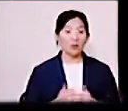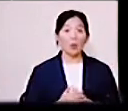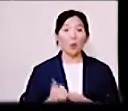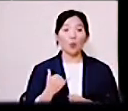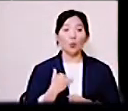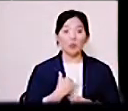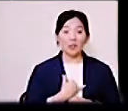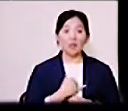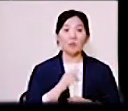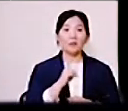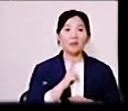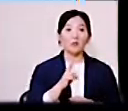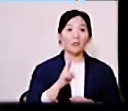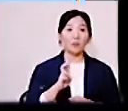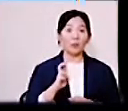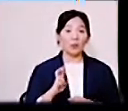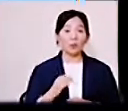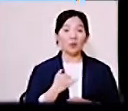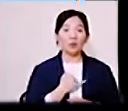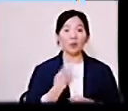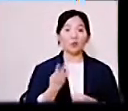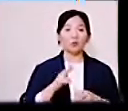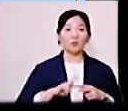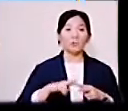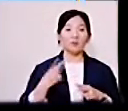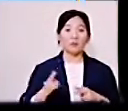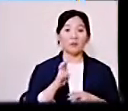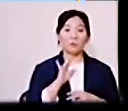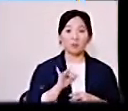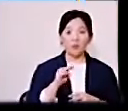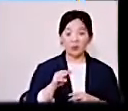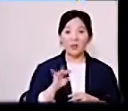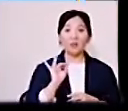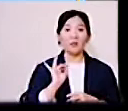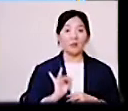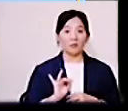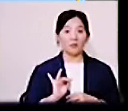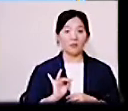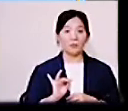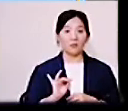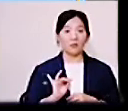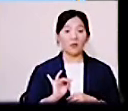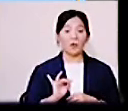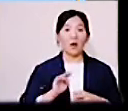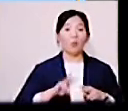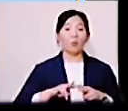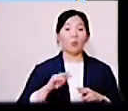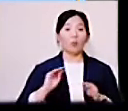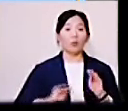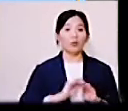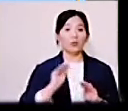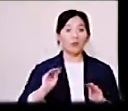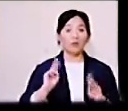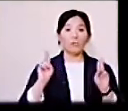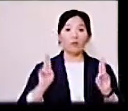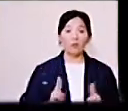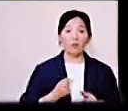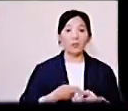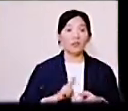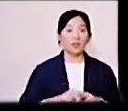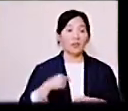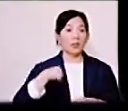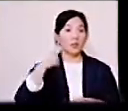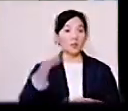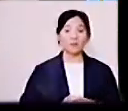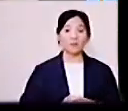нас килобайты нам нужно перевести в биты и подставить формулу. Надеюсь, у вас